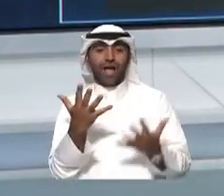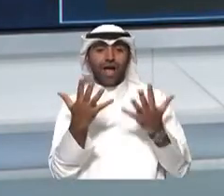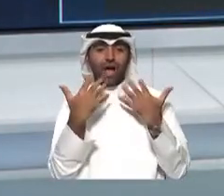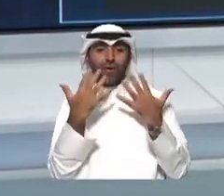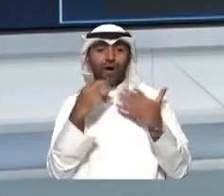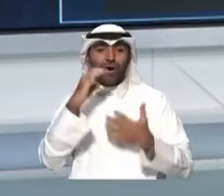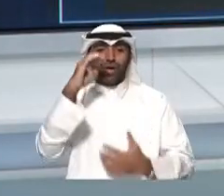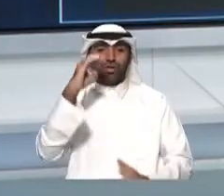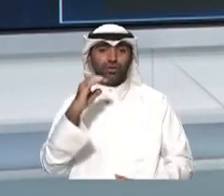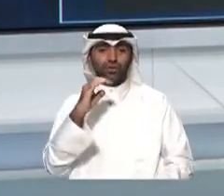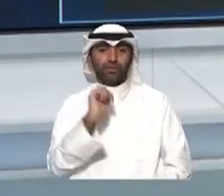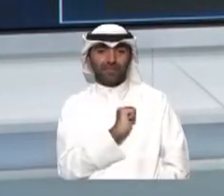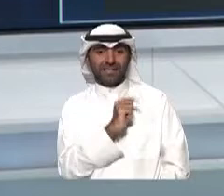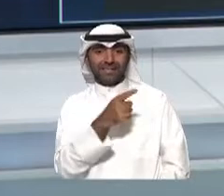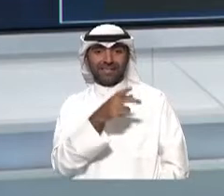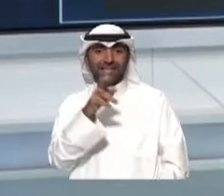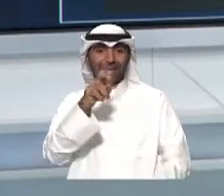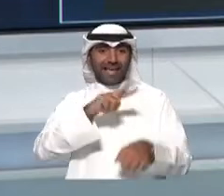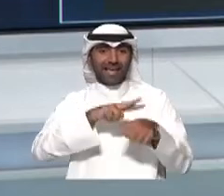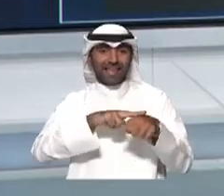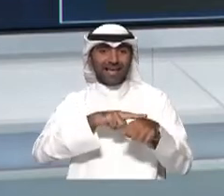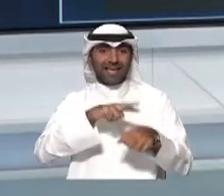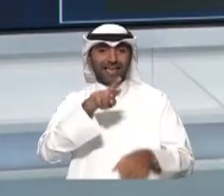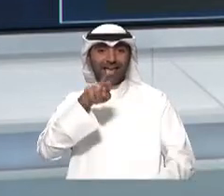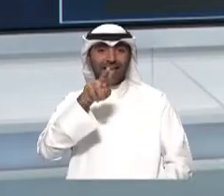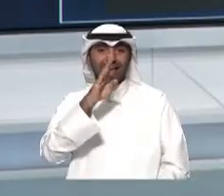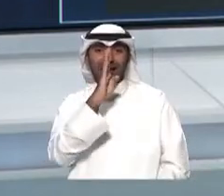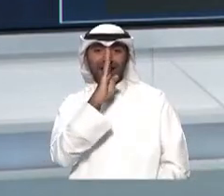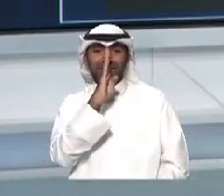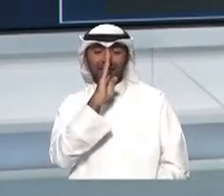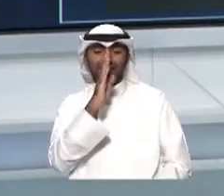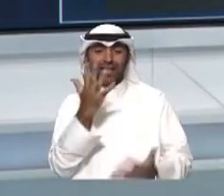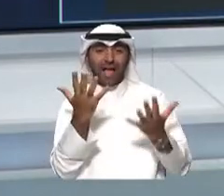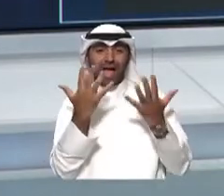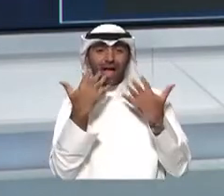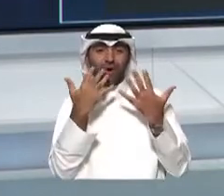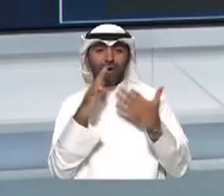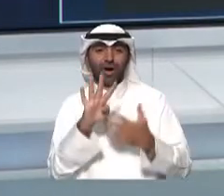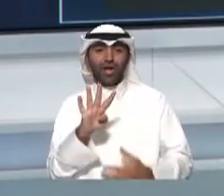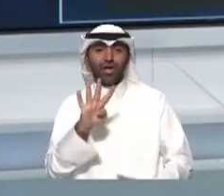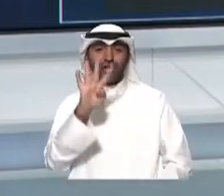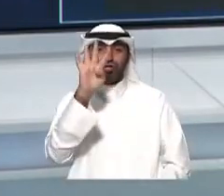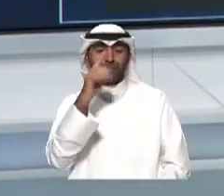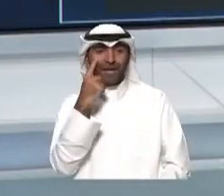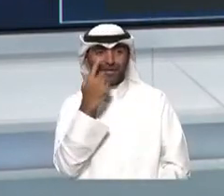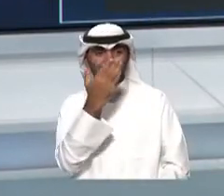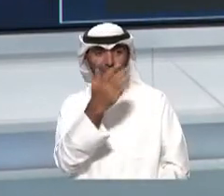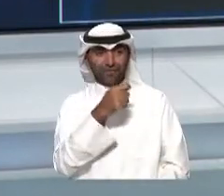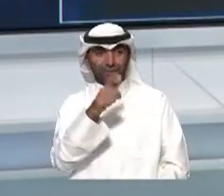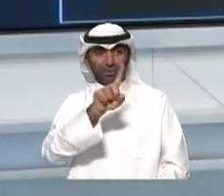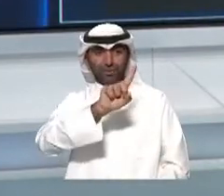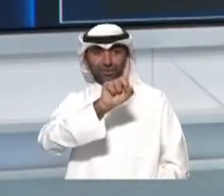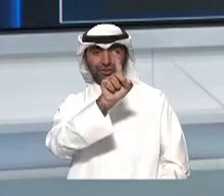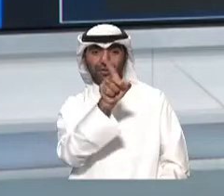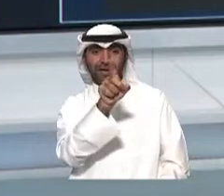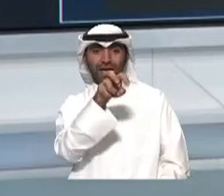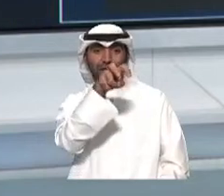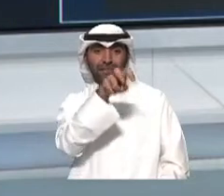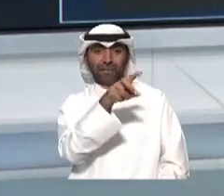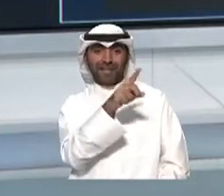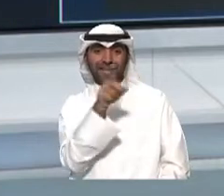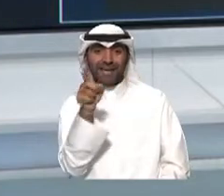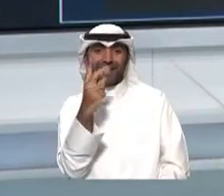الرياح الشمالية والشمالية الغربية ابتداء من يوم الاثنين، وارتفاع فيه أيضا درجات الحرارة العظمى ما بين 48